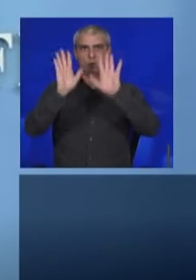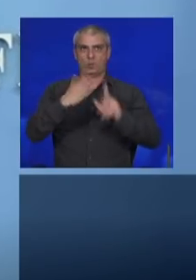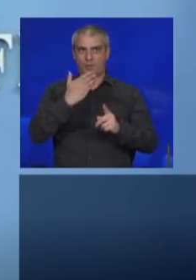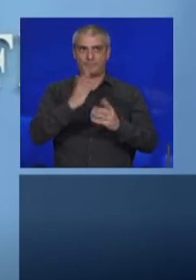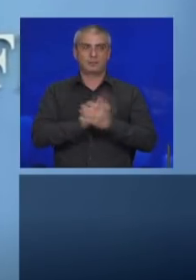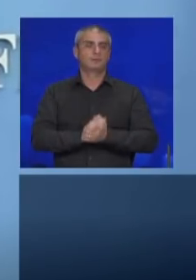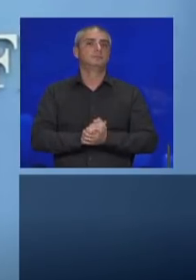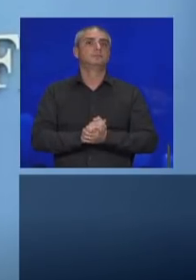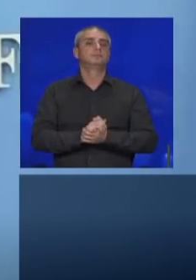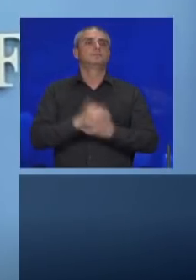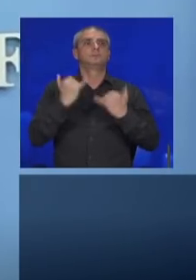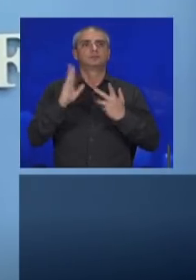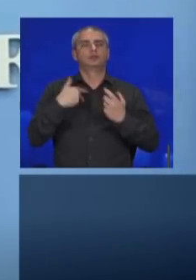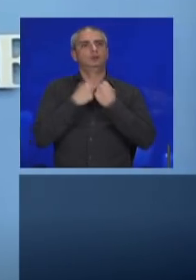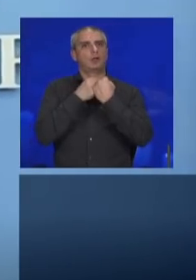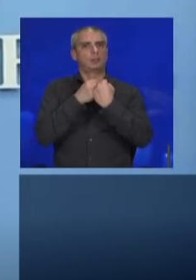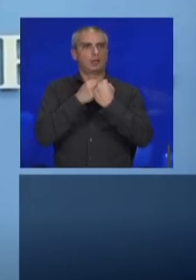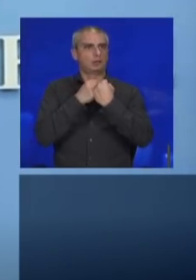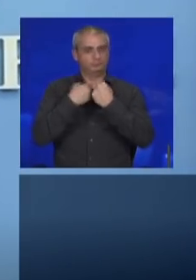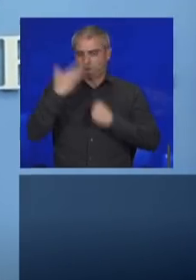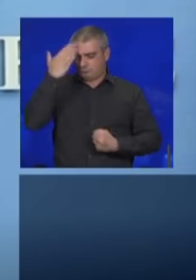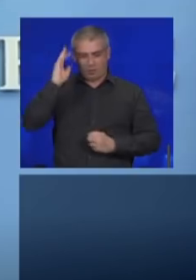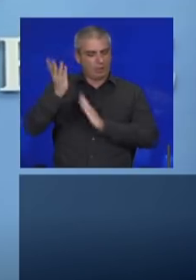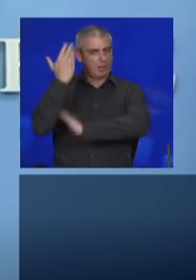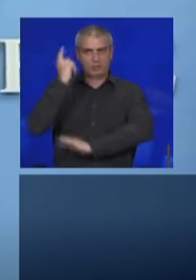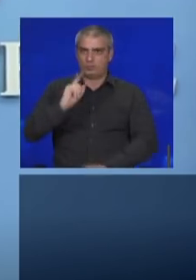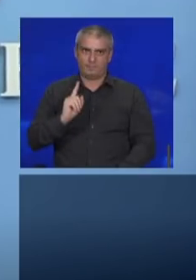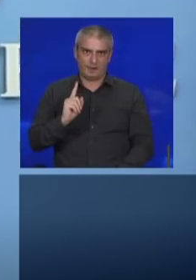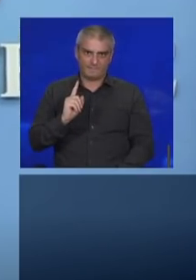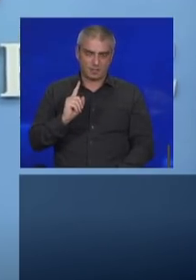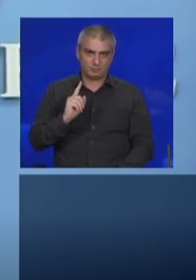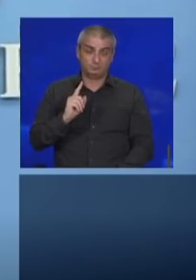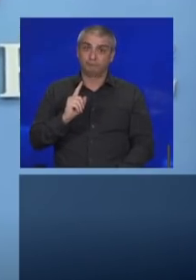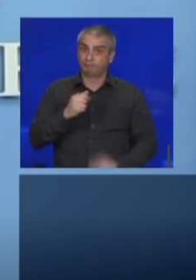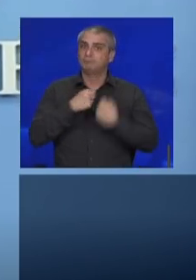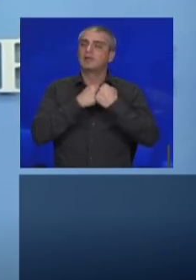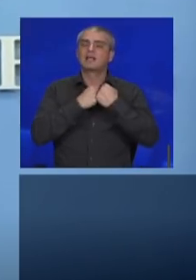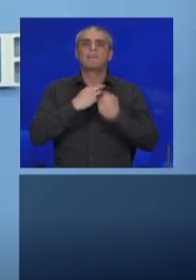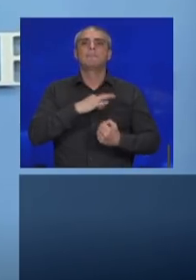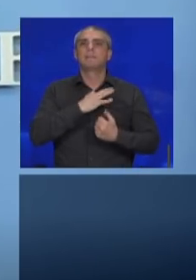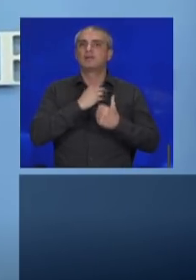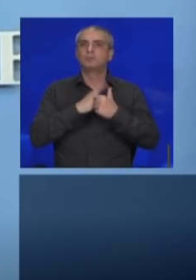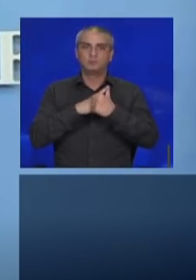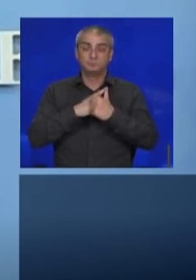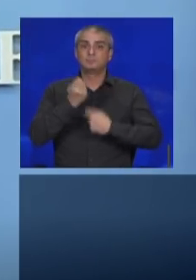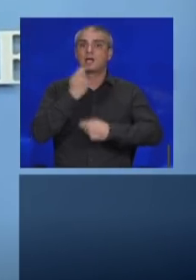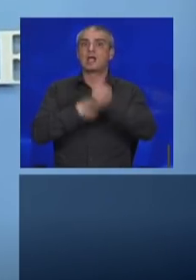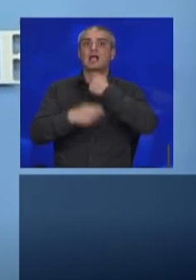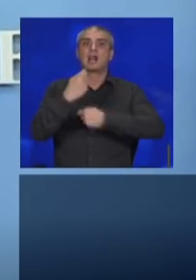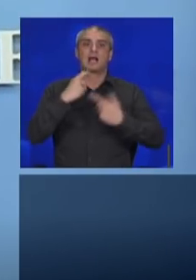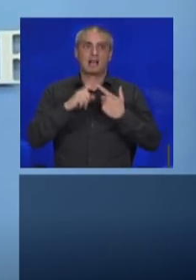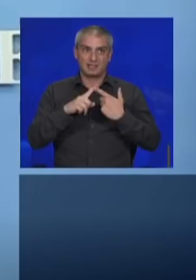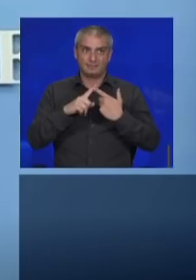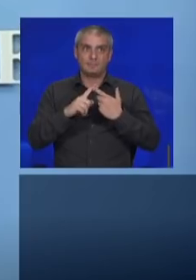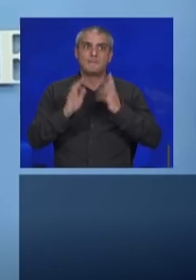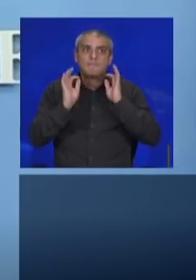לפנינו אתגרים שלא הכרנו בעבר. אתגרים בריאותיים, כלכליים, ממש